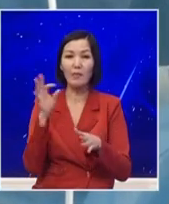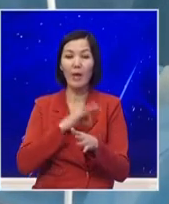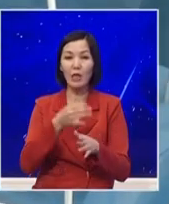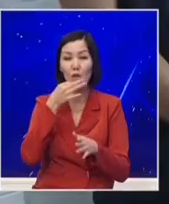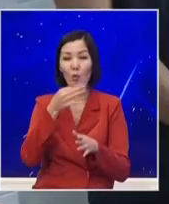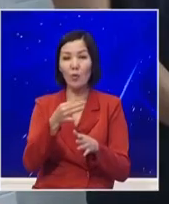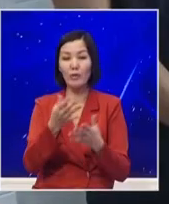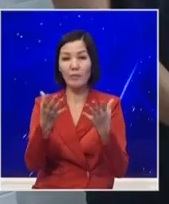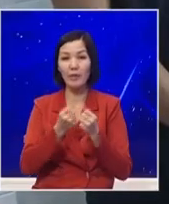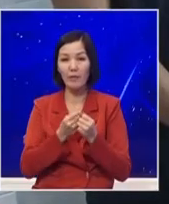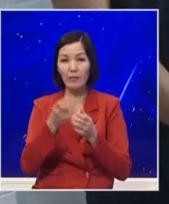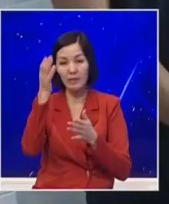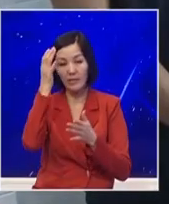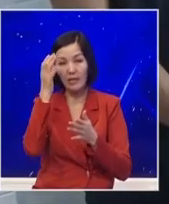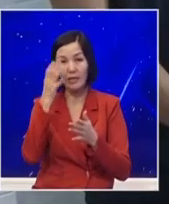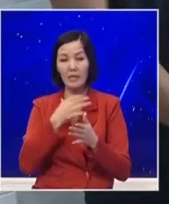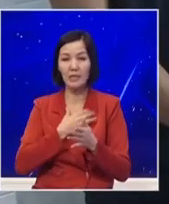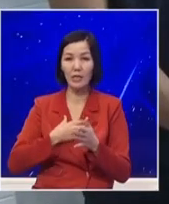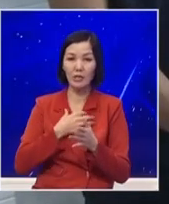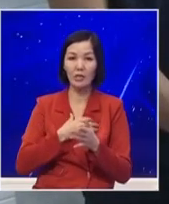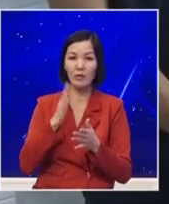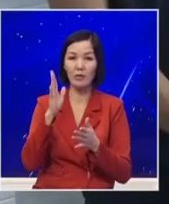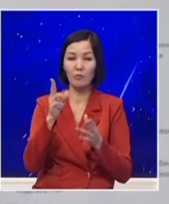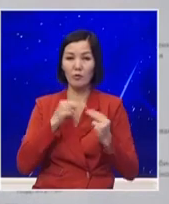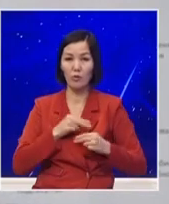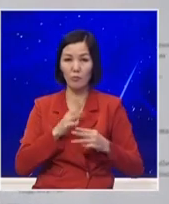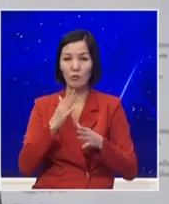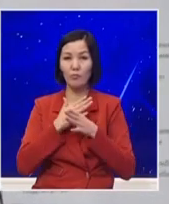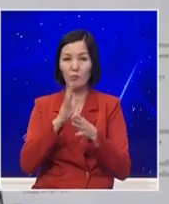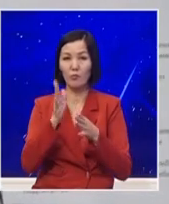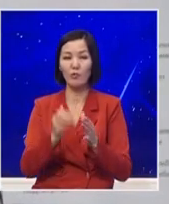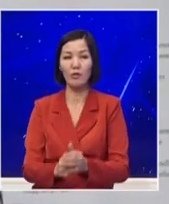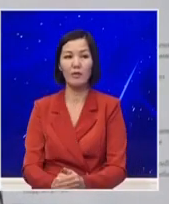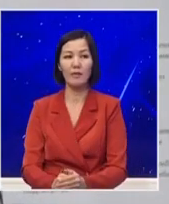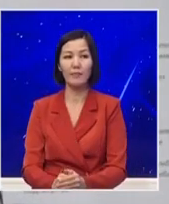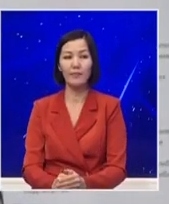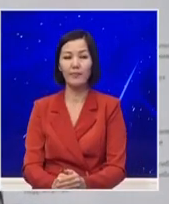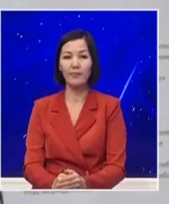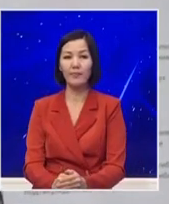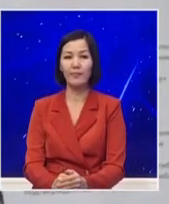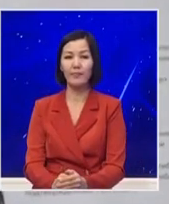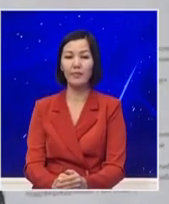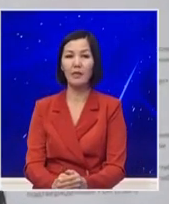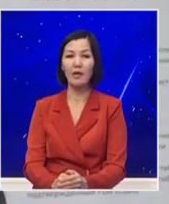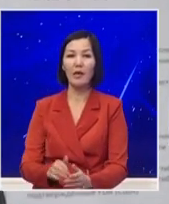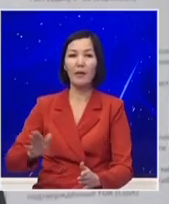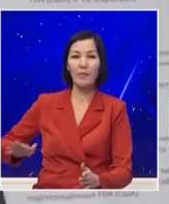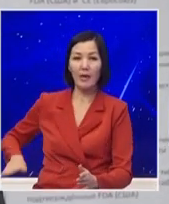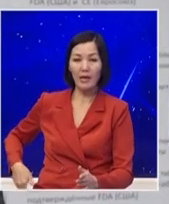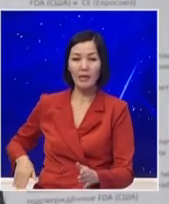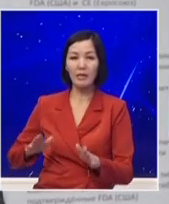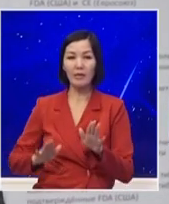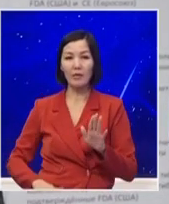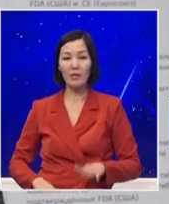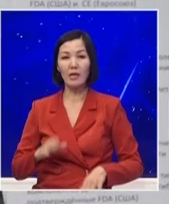опыт, а приобретенные знания значительно помогут в дальнейшей работе. Эндопротезирование тазобедренного и коленного сустава.